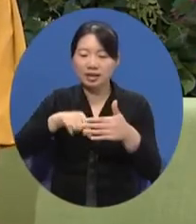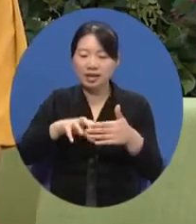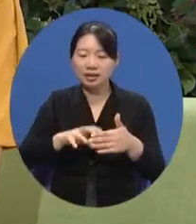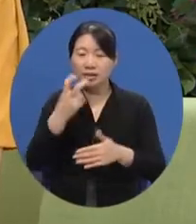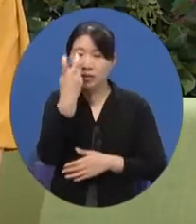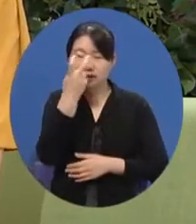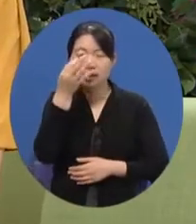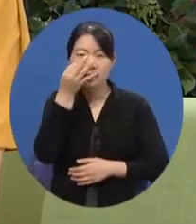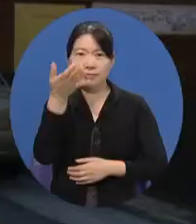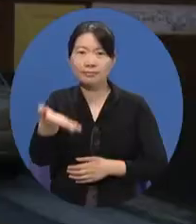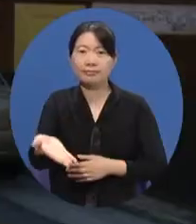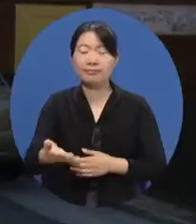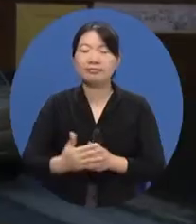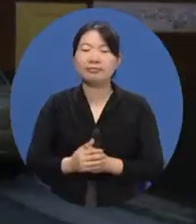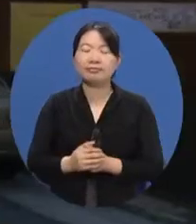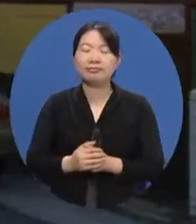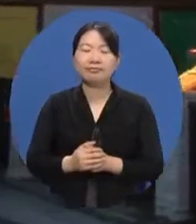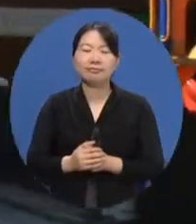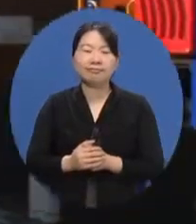관찰해봤습니다.